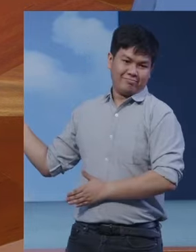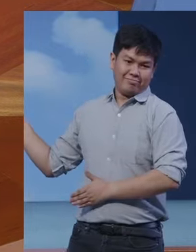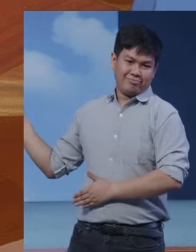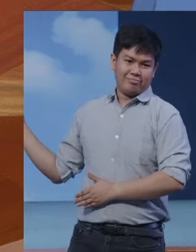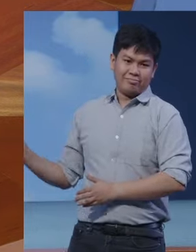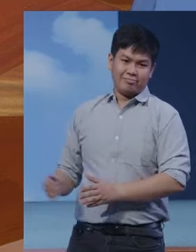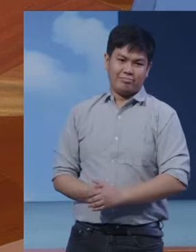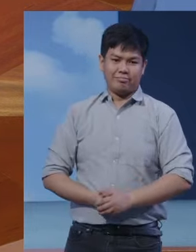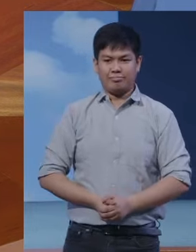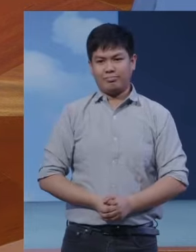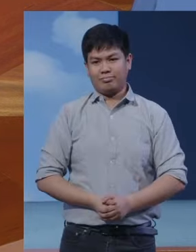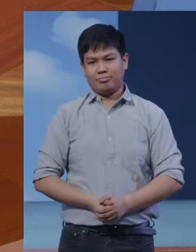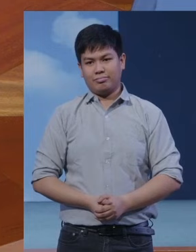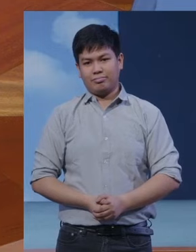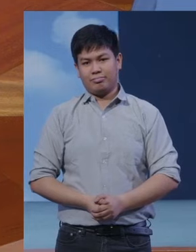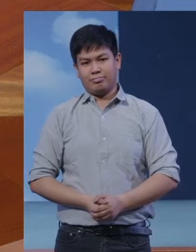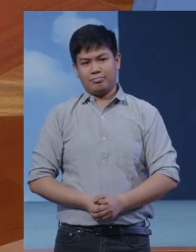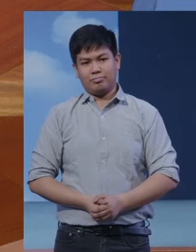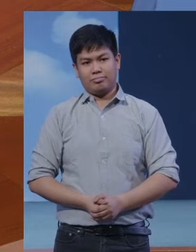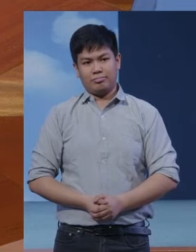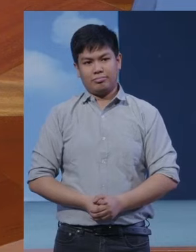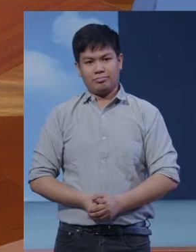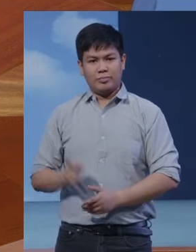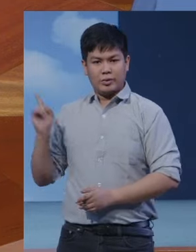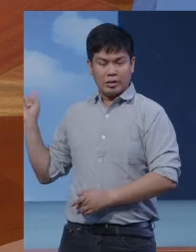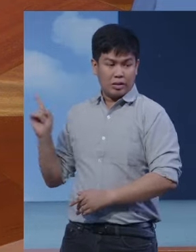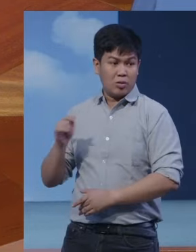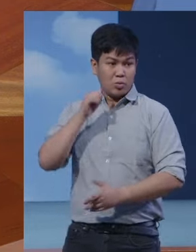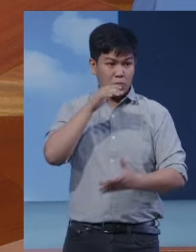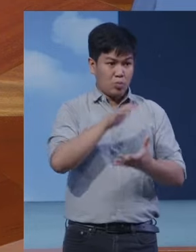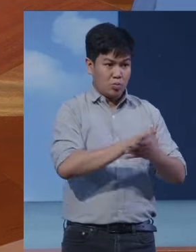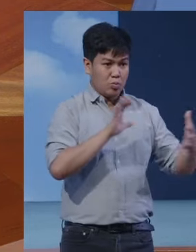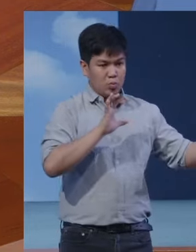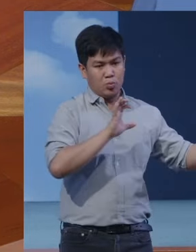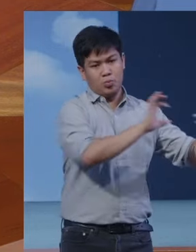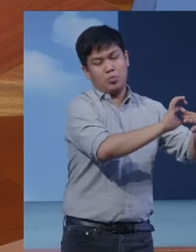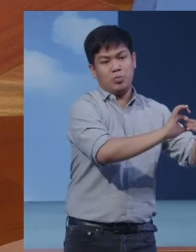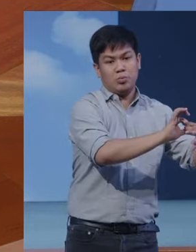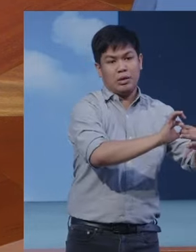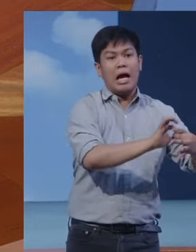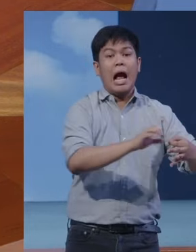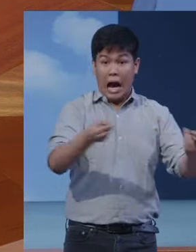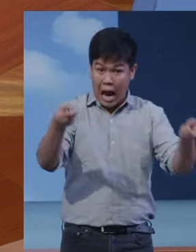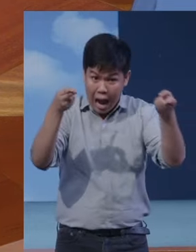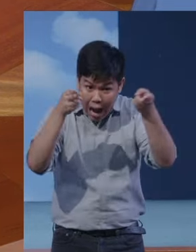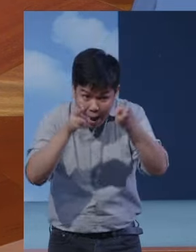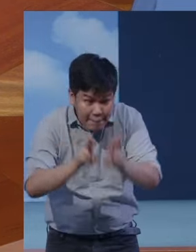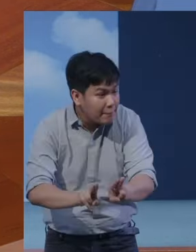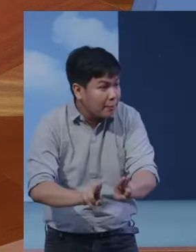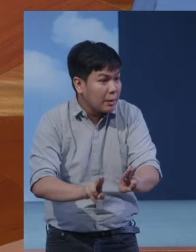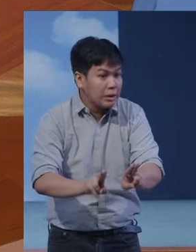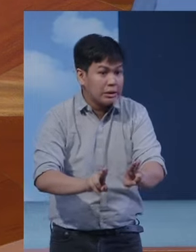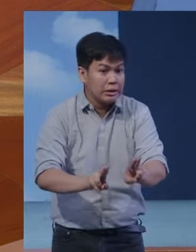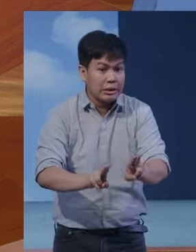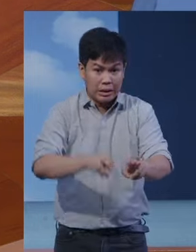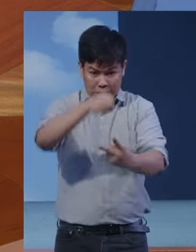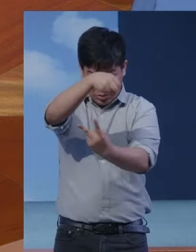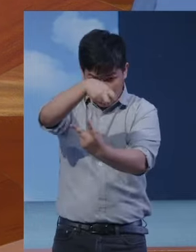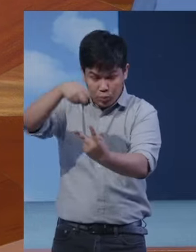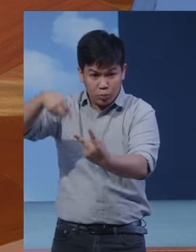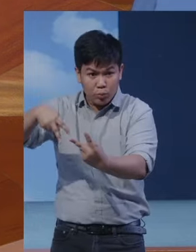pinataw kung hindi po kami nagkasundo nangyayari ba ang ganitong